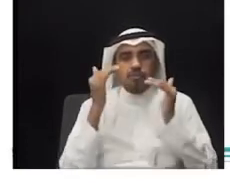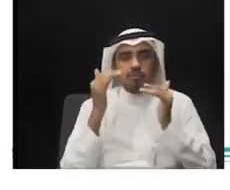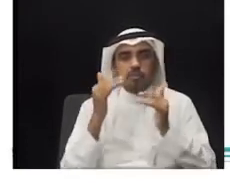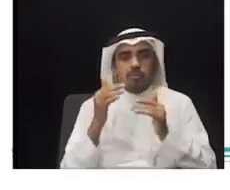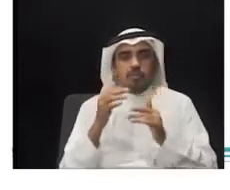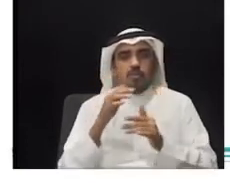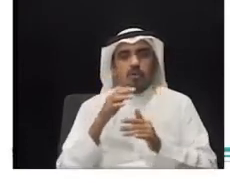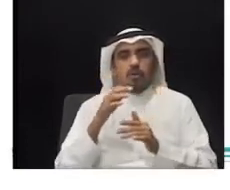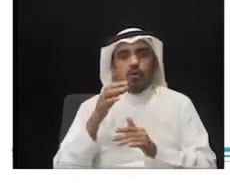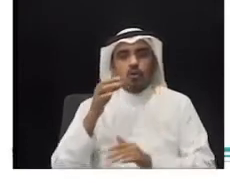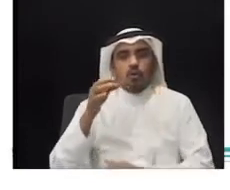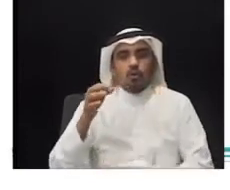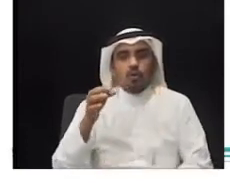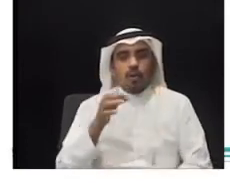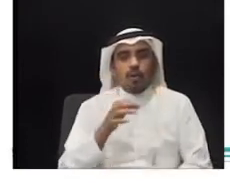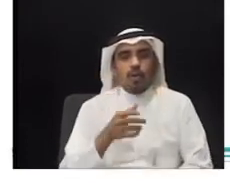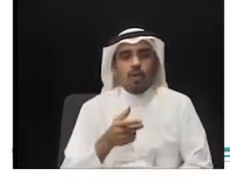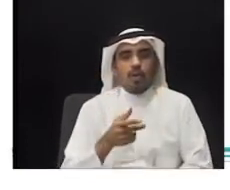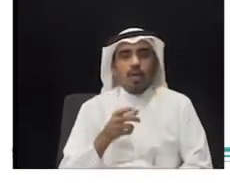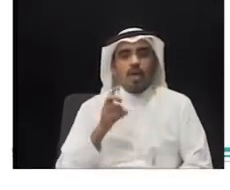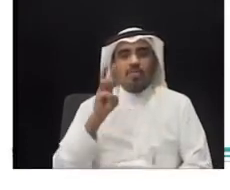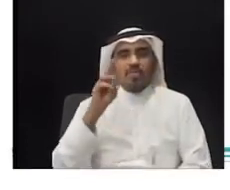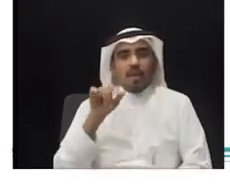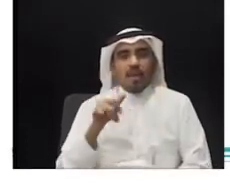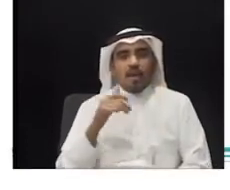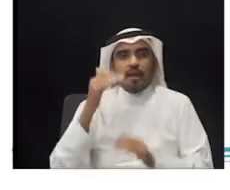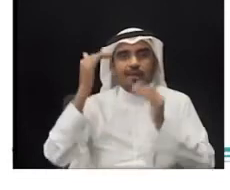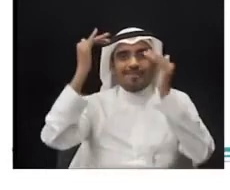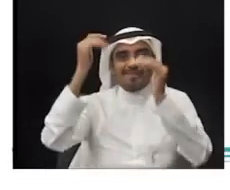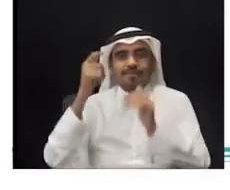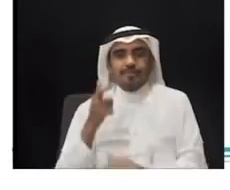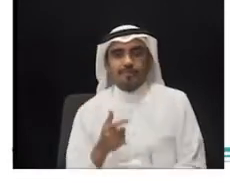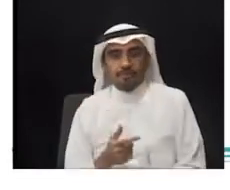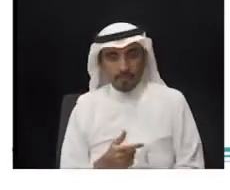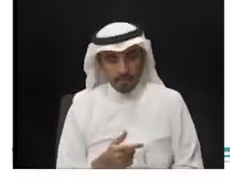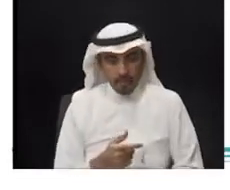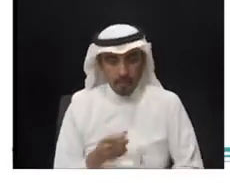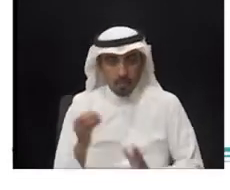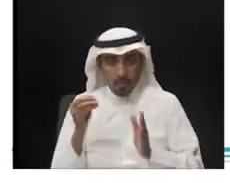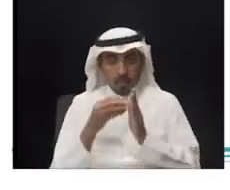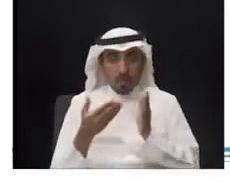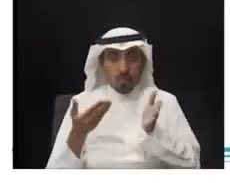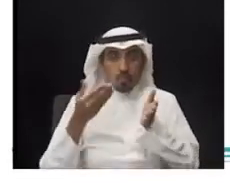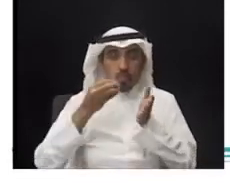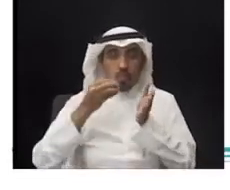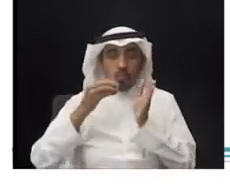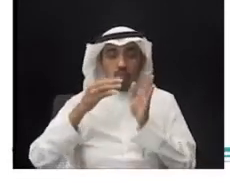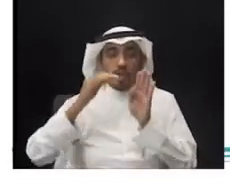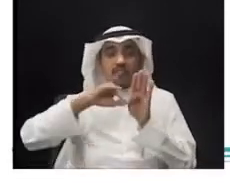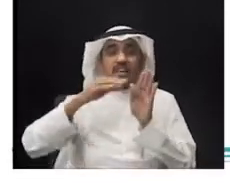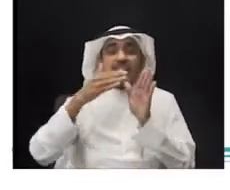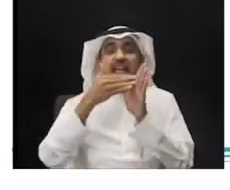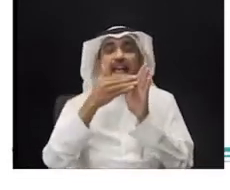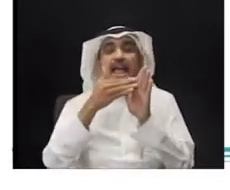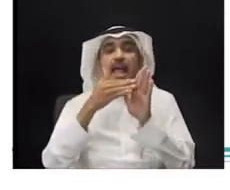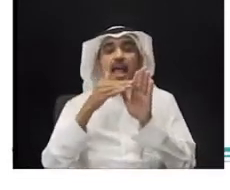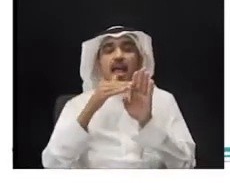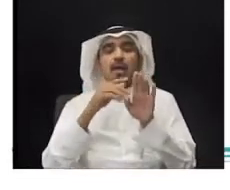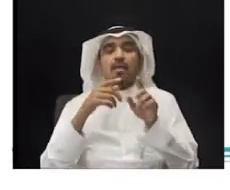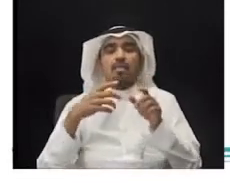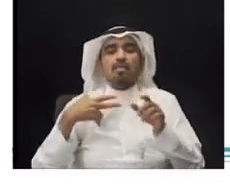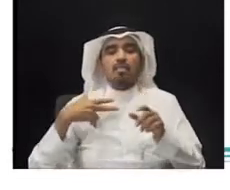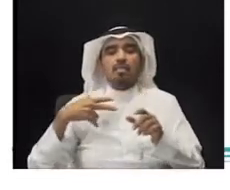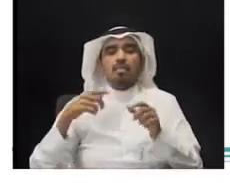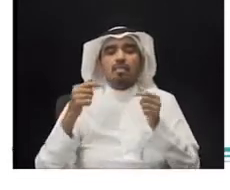المستقين، الجو، القرى والثرى، وجاءت مضافا إليه جاء المضاف إليه ضميرا متصلا